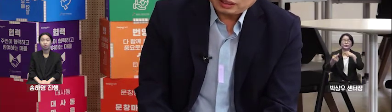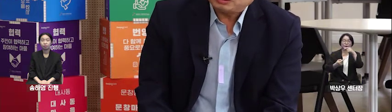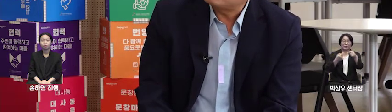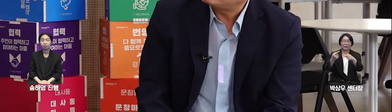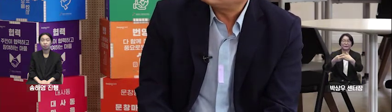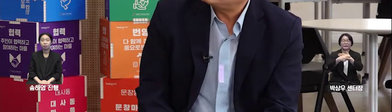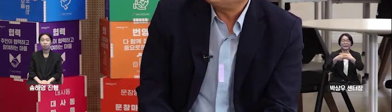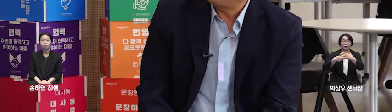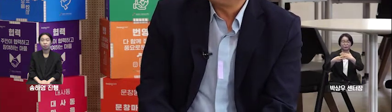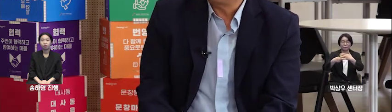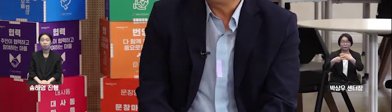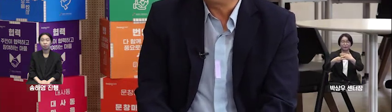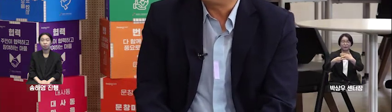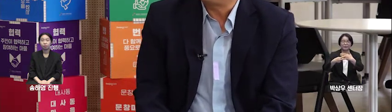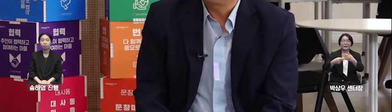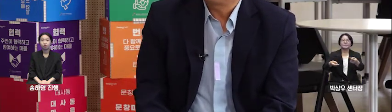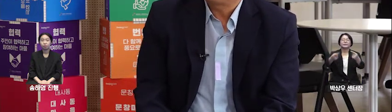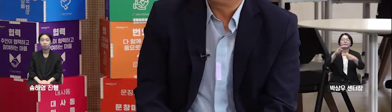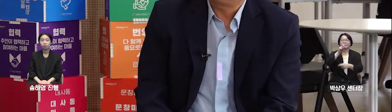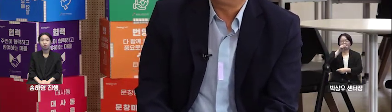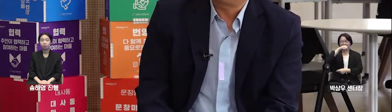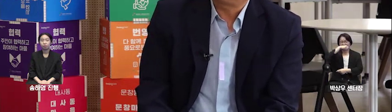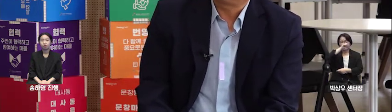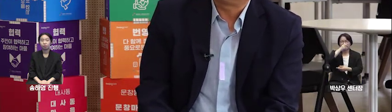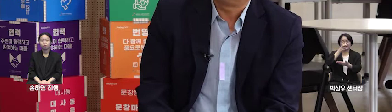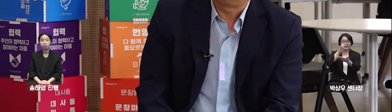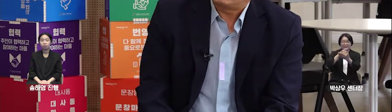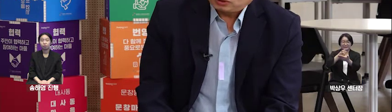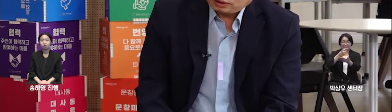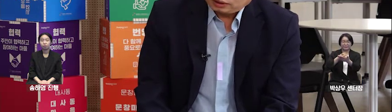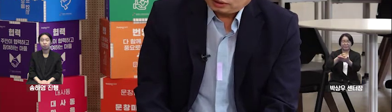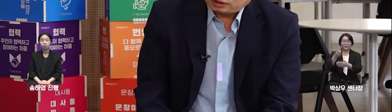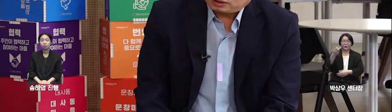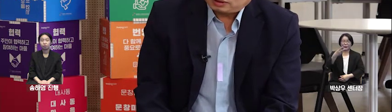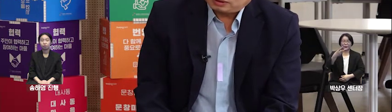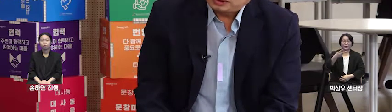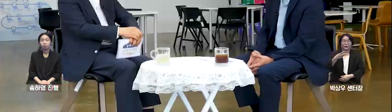다음에 대덕구였던 참여예산제, 네. 에, 그리고